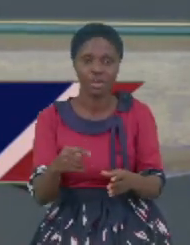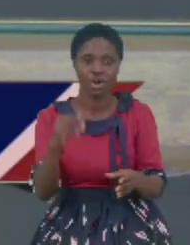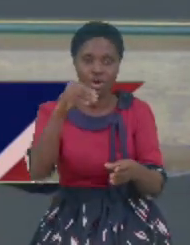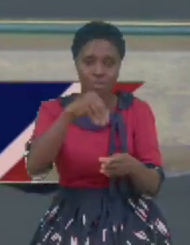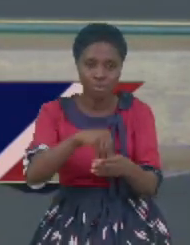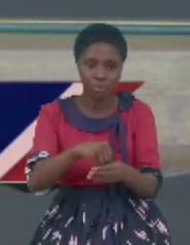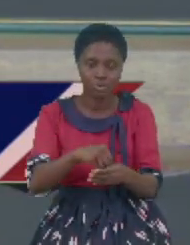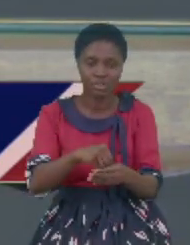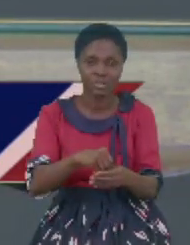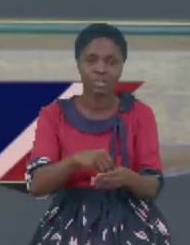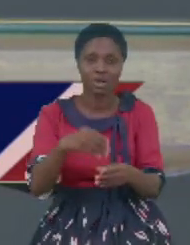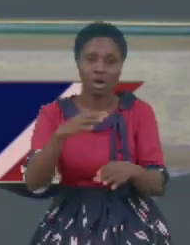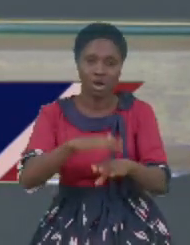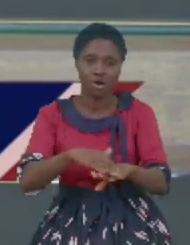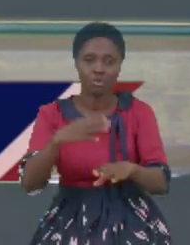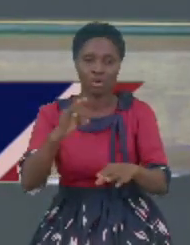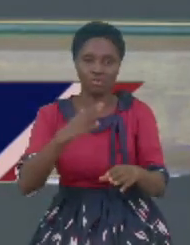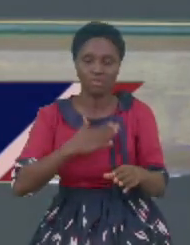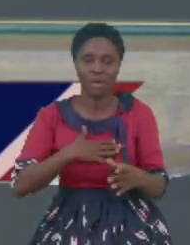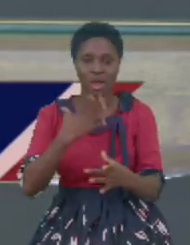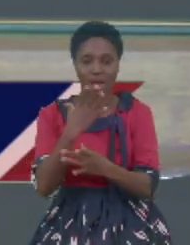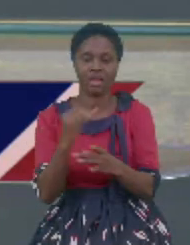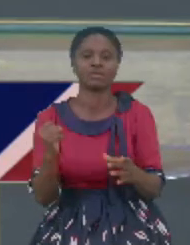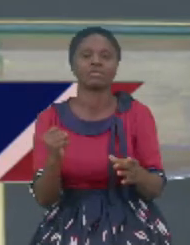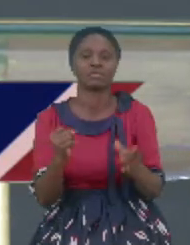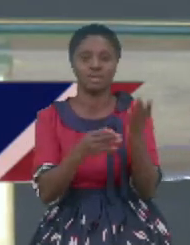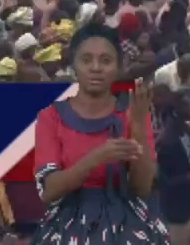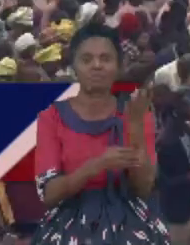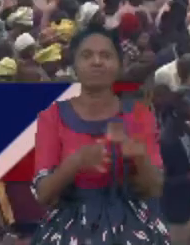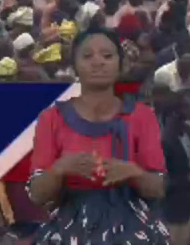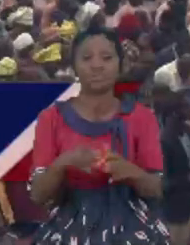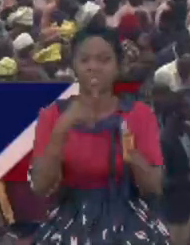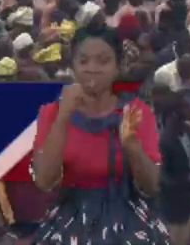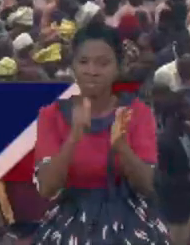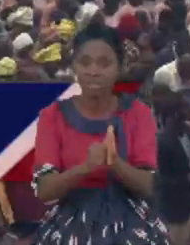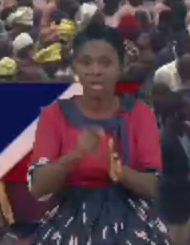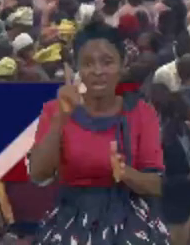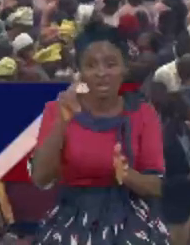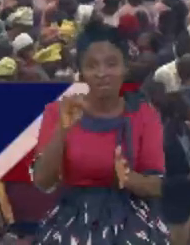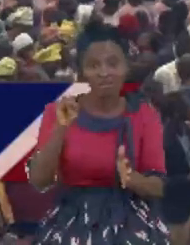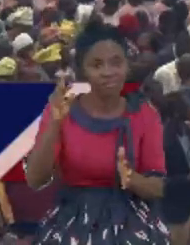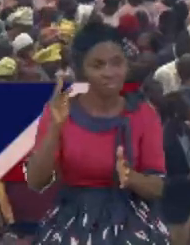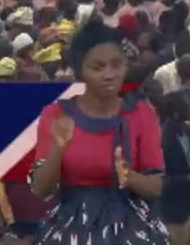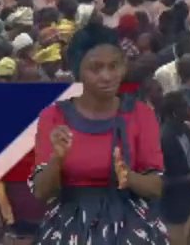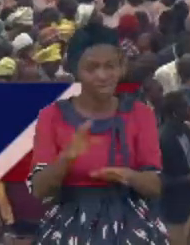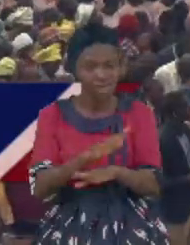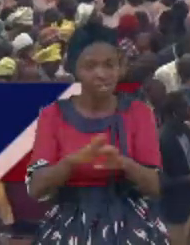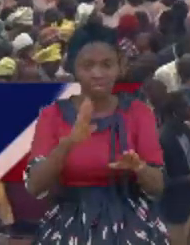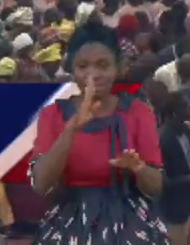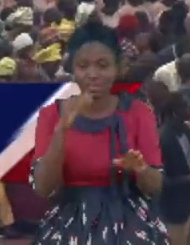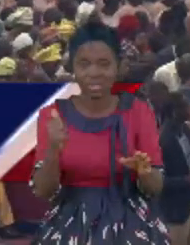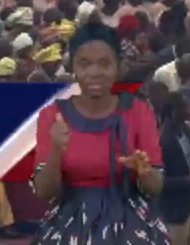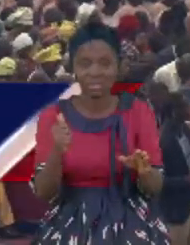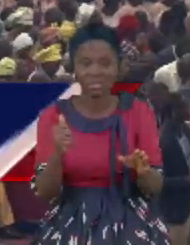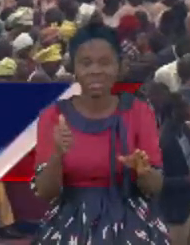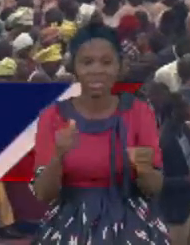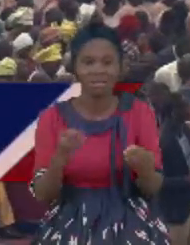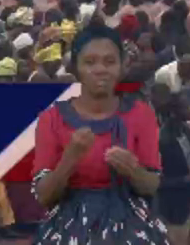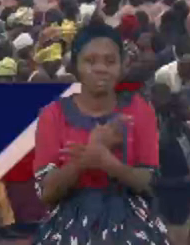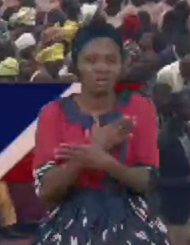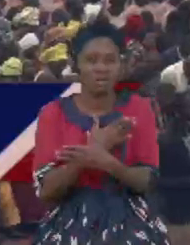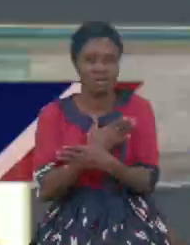Timothée, faut pas t'asseoir là-bas. Timothée, faut pas être peureux. Timothée, ne sois pas un